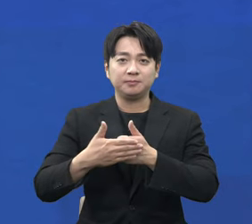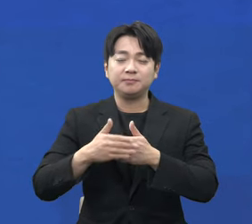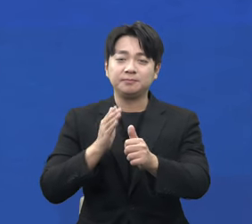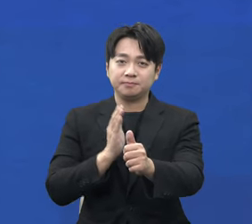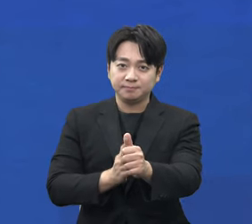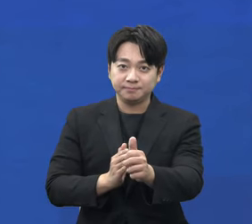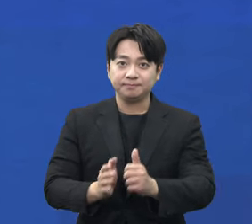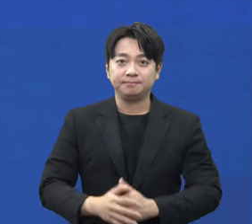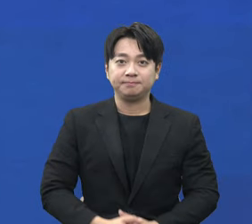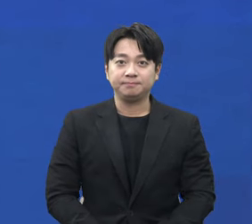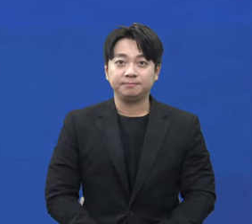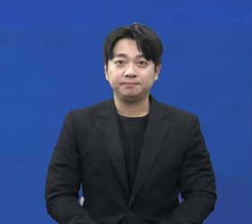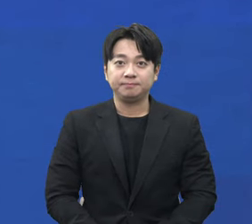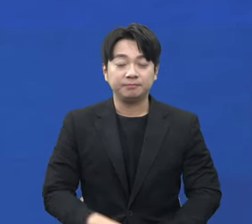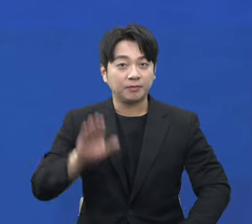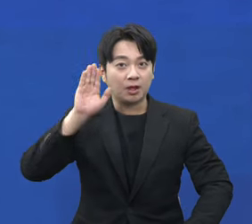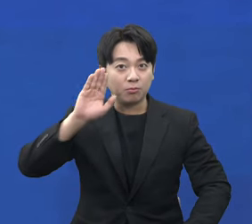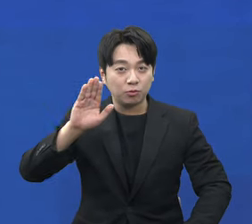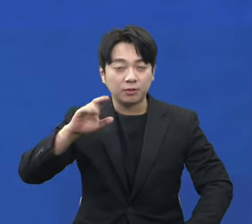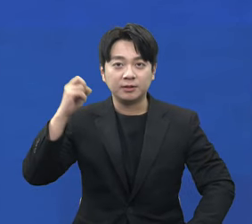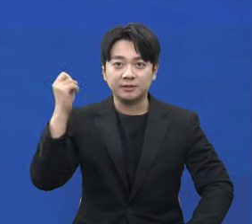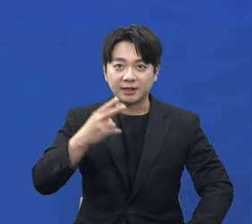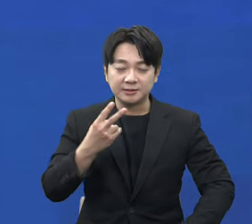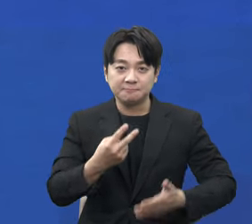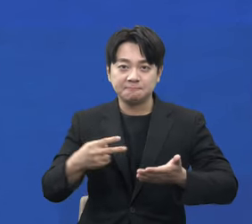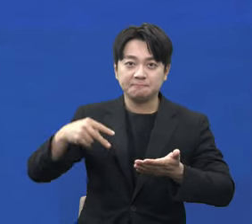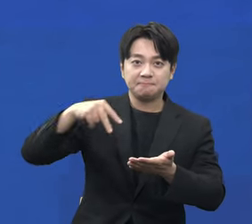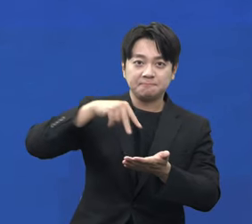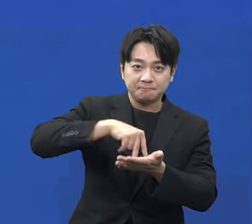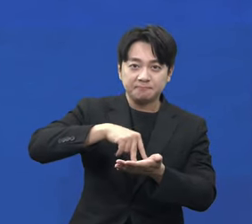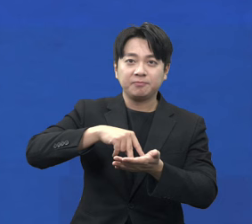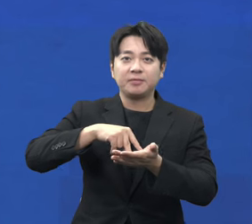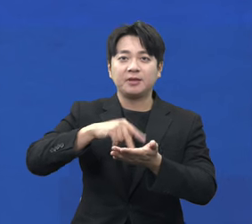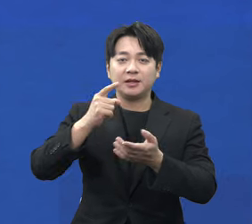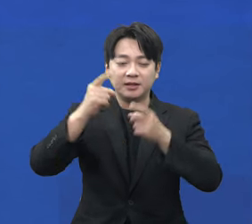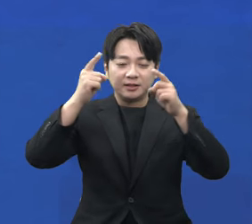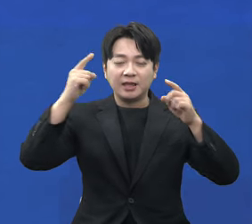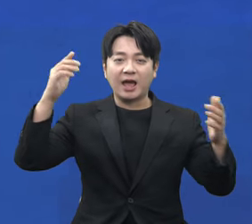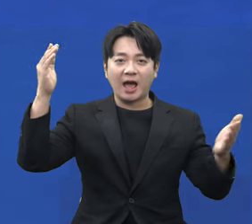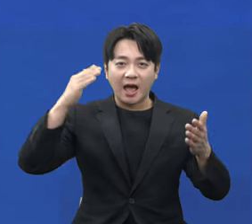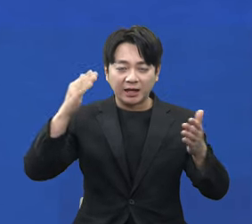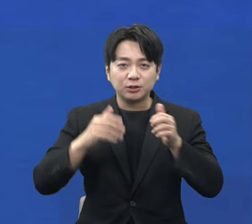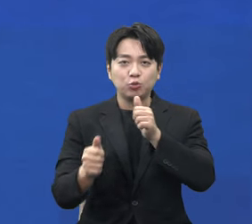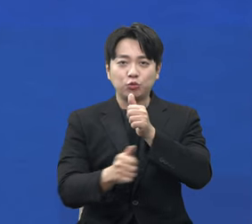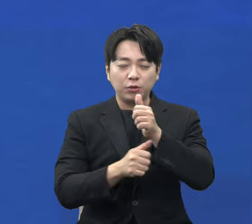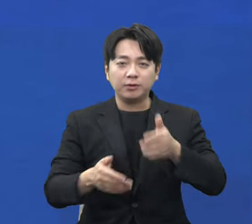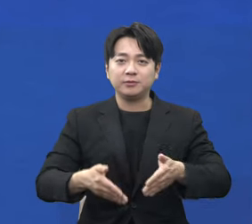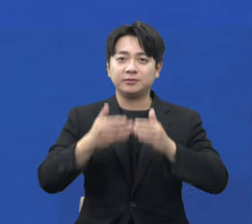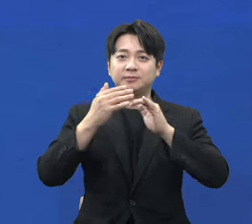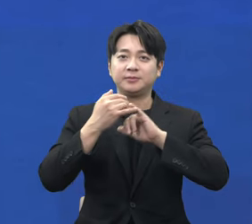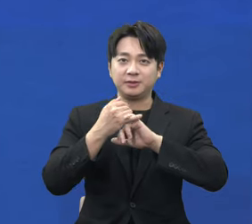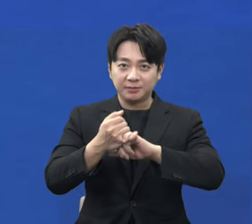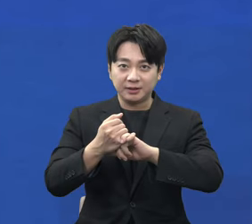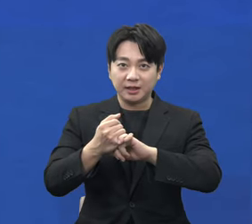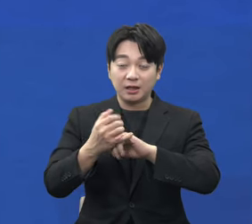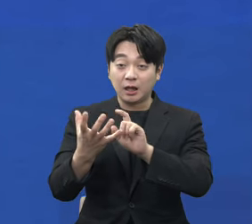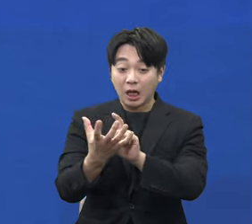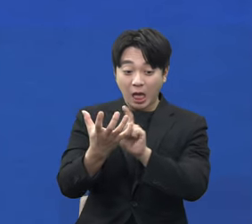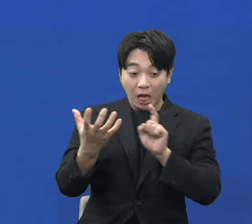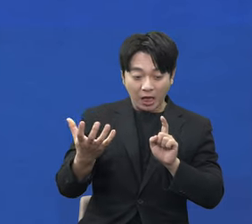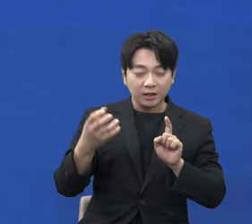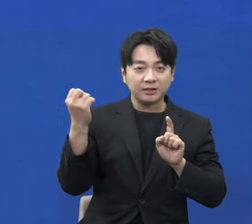다시 중심에 서게 될 대학생의 자부심으로 보답하겠습니다. 변방에서 중심으로 이루어질 단 한 사람,